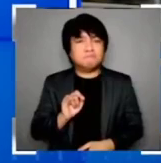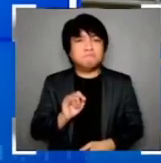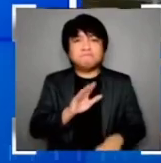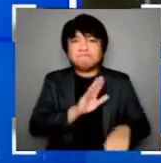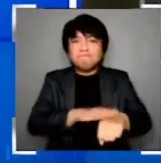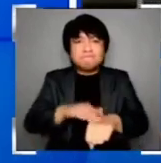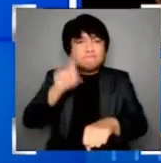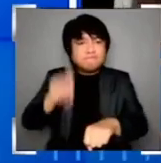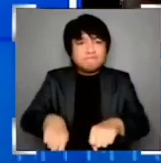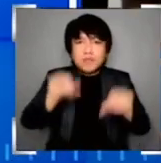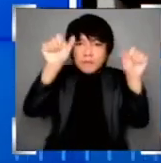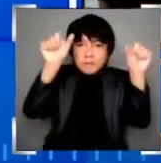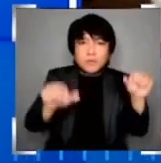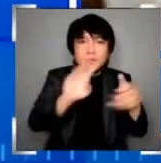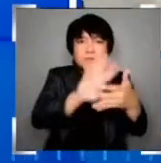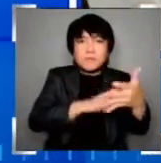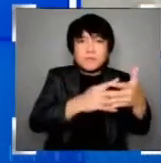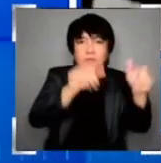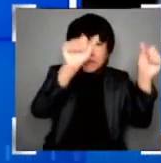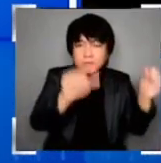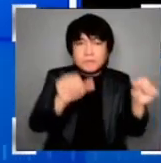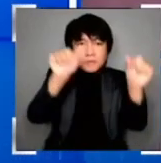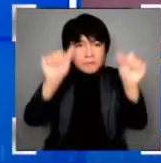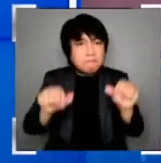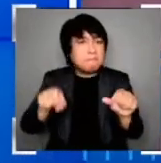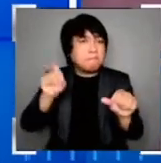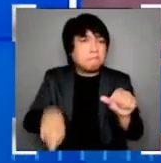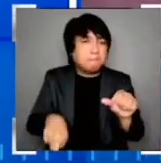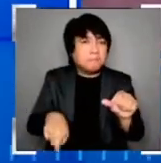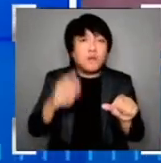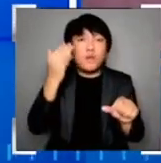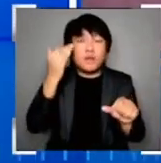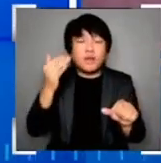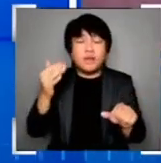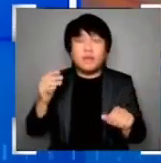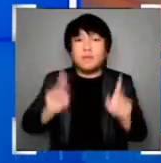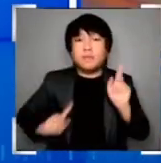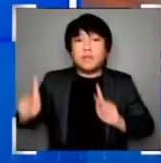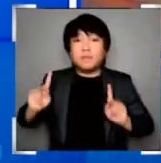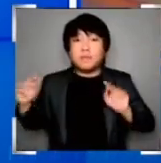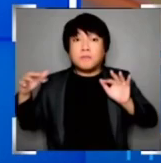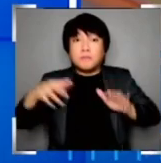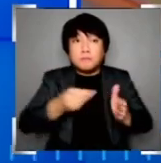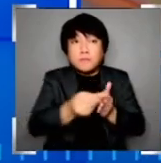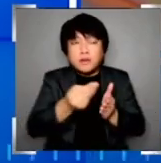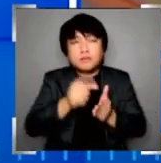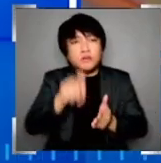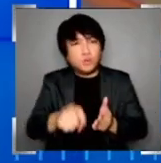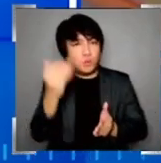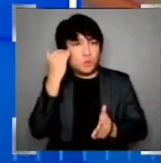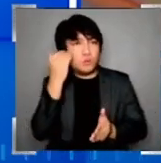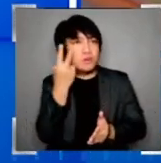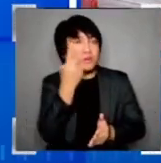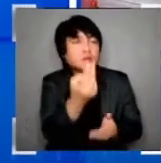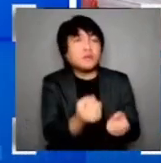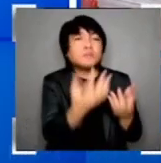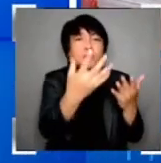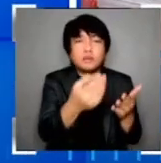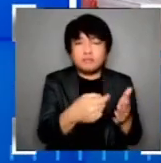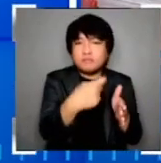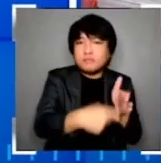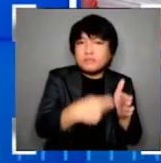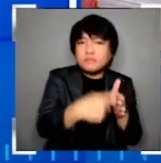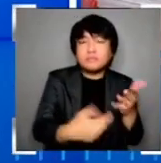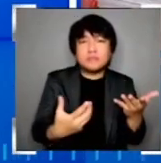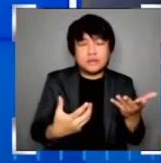mga mamimili. Sabi ni Secretary Pascual, pwedeng i-report sa DTI kung masyadong mataas ang patong sa presyo o